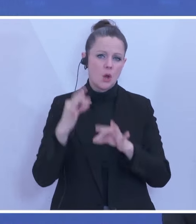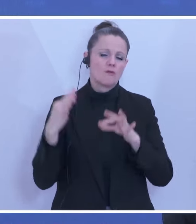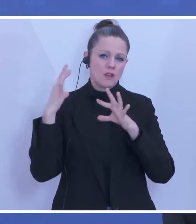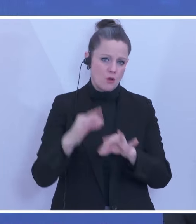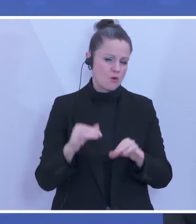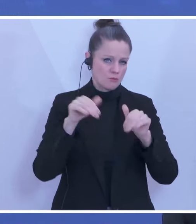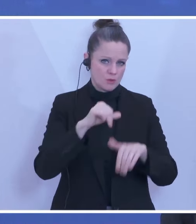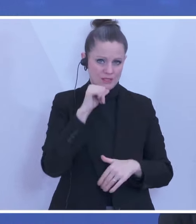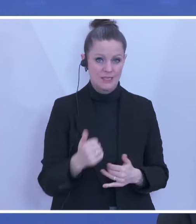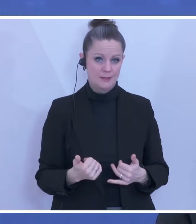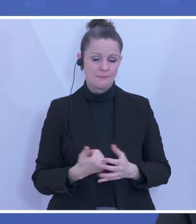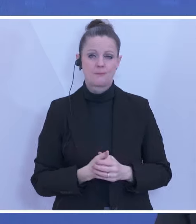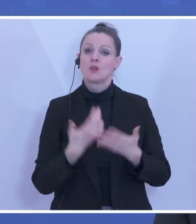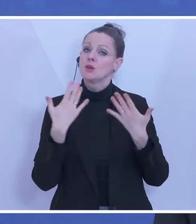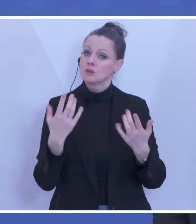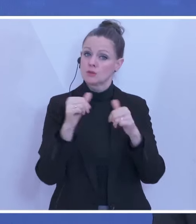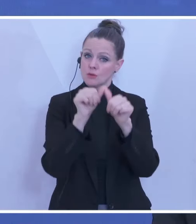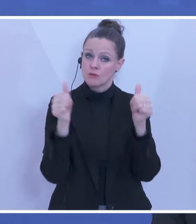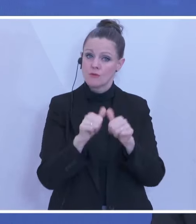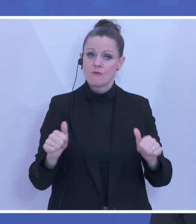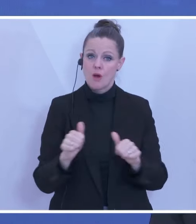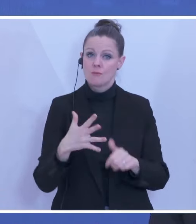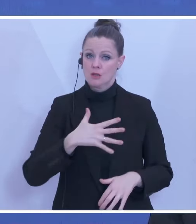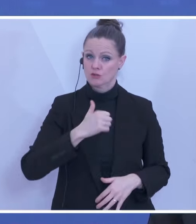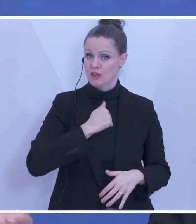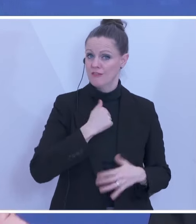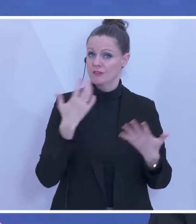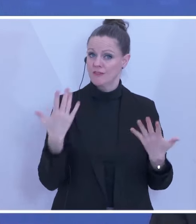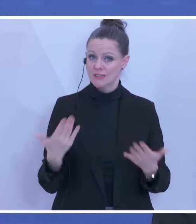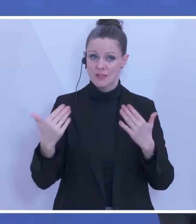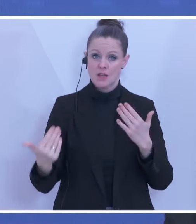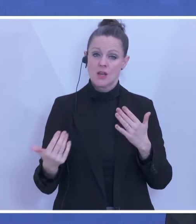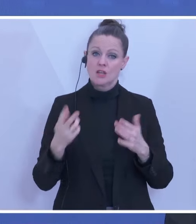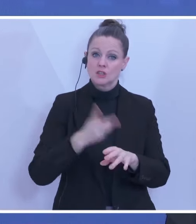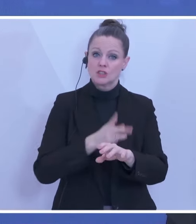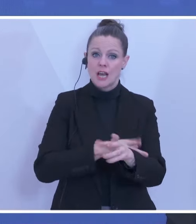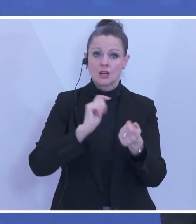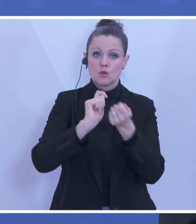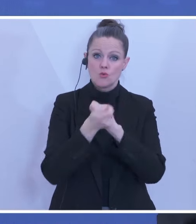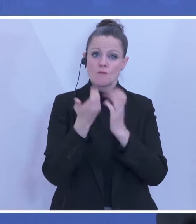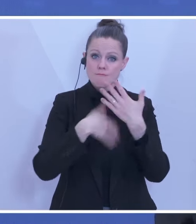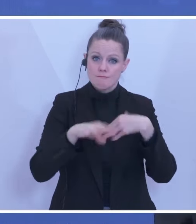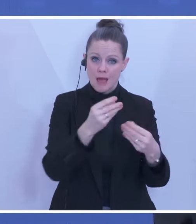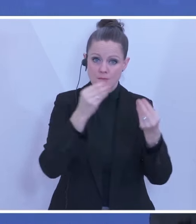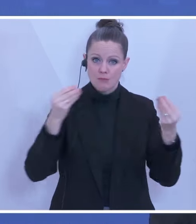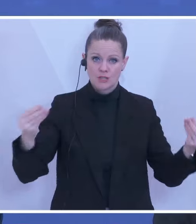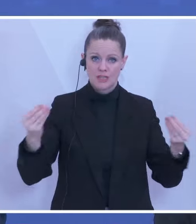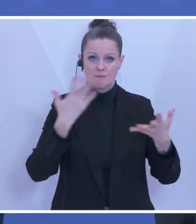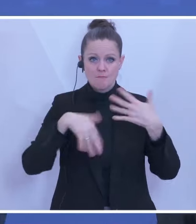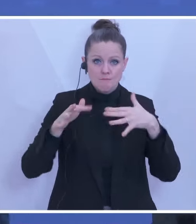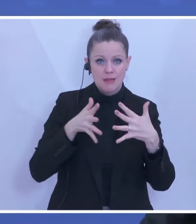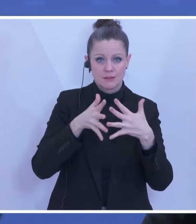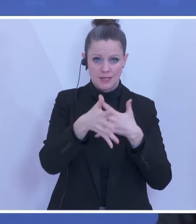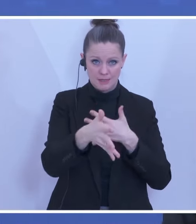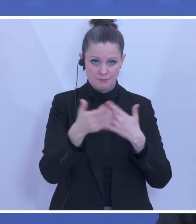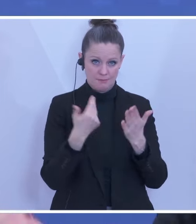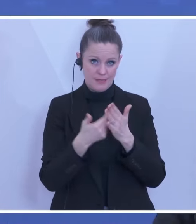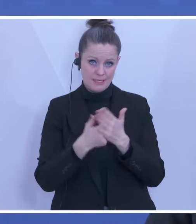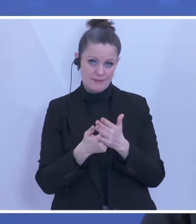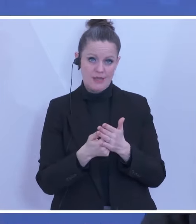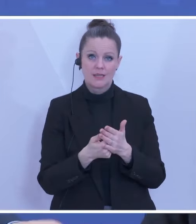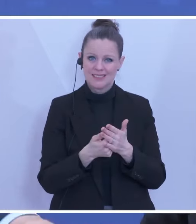gelingt auf die Art und Weise einen moderneren Staat zu machen, aber über dem Wege der Transparenz und so wird da auch ja